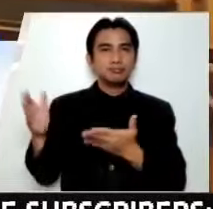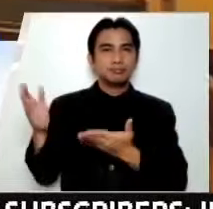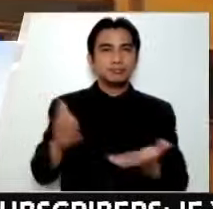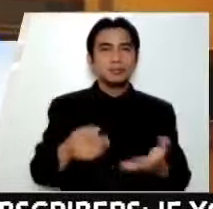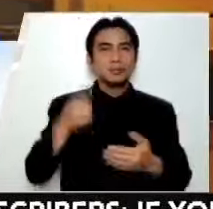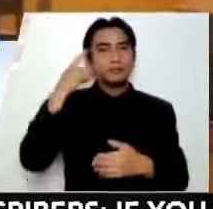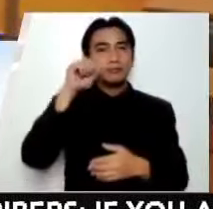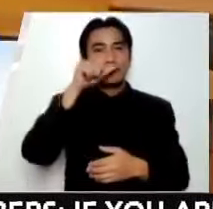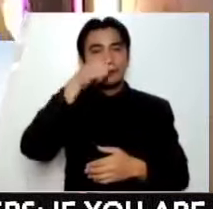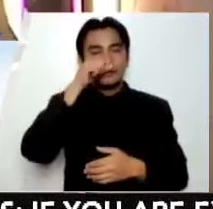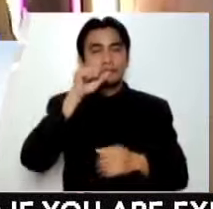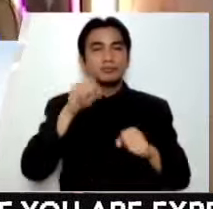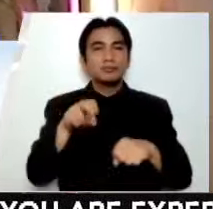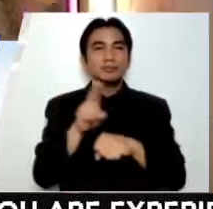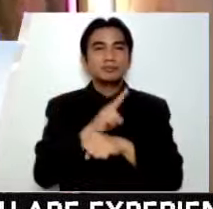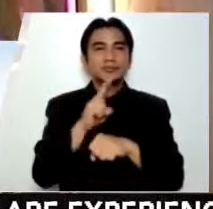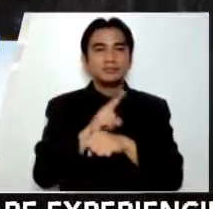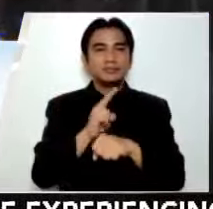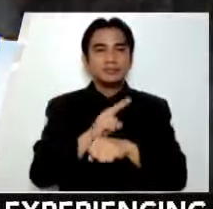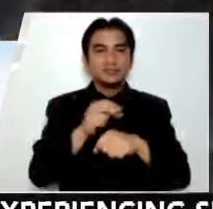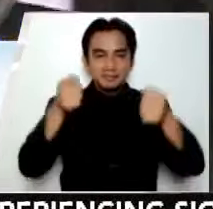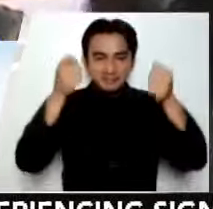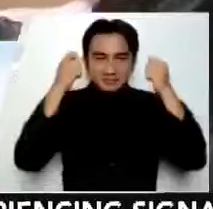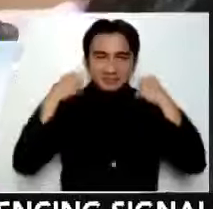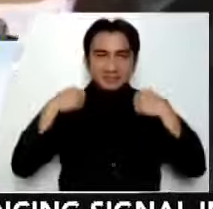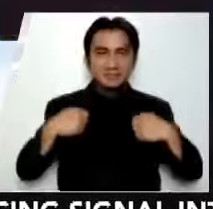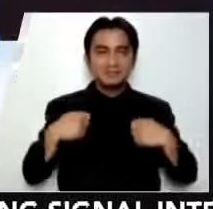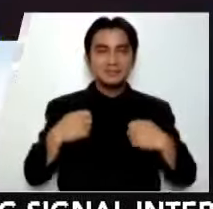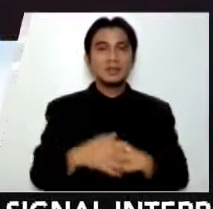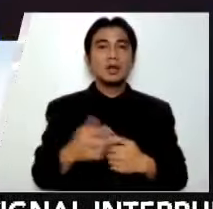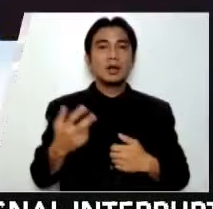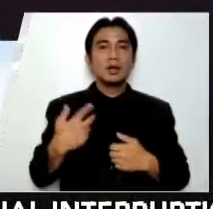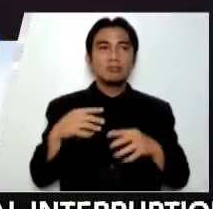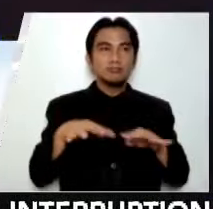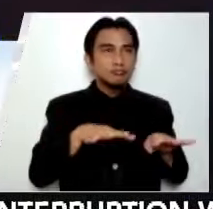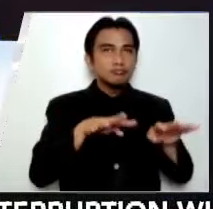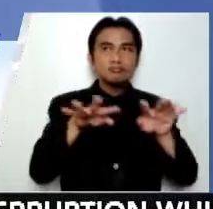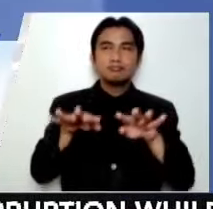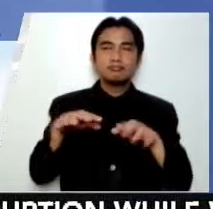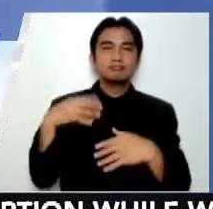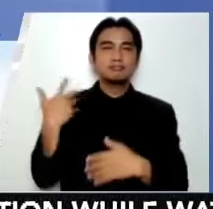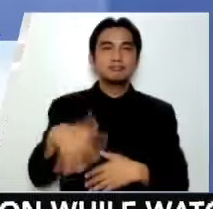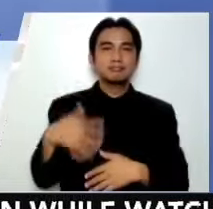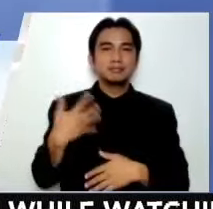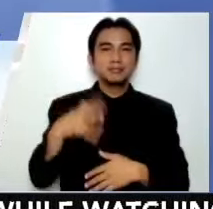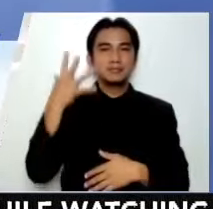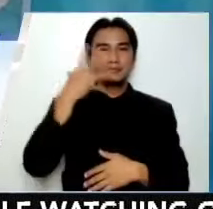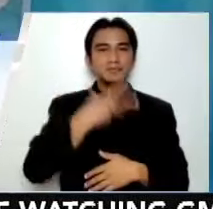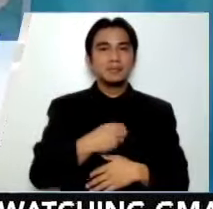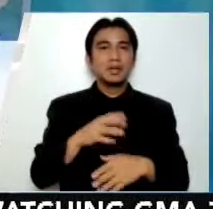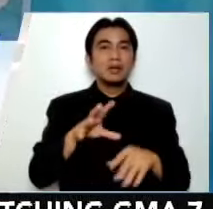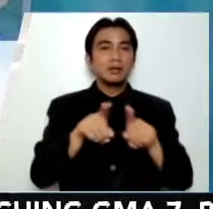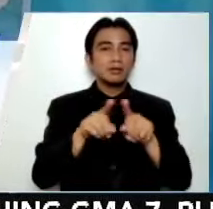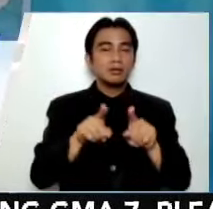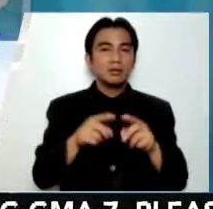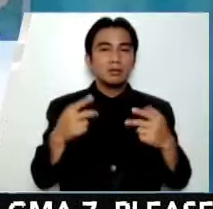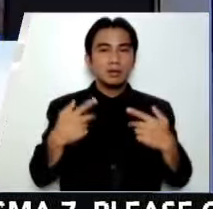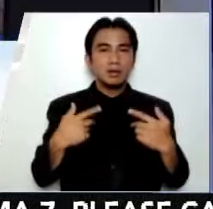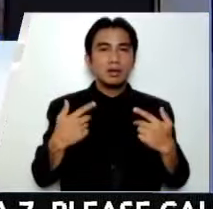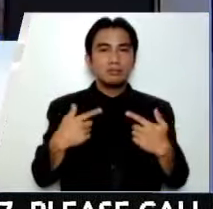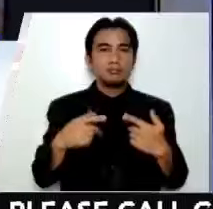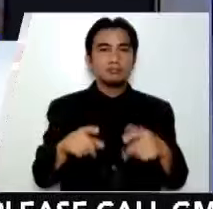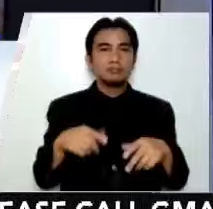use. Pagpasok mo, bubungad ang Costume Avenue. May action figure room na may mga life-size action